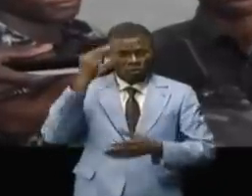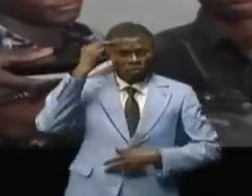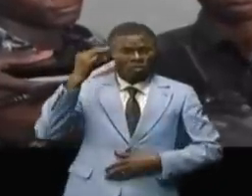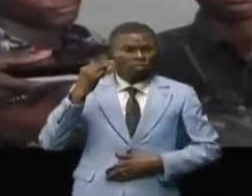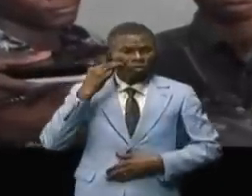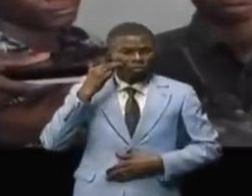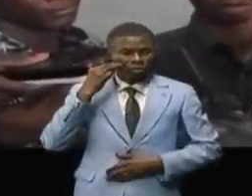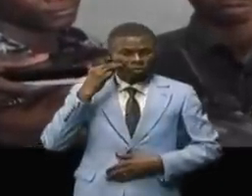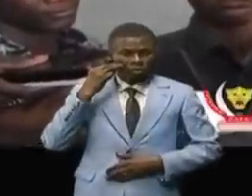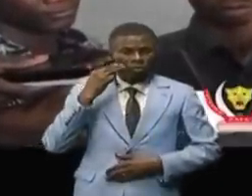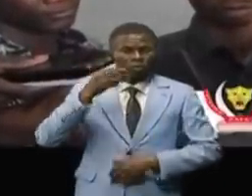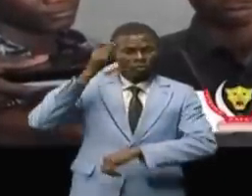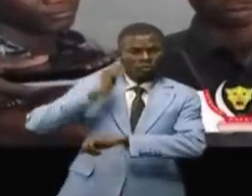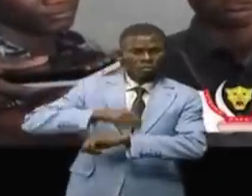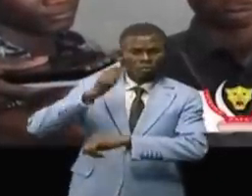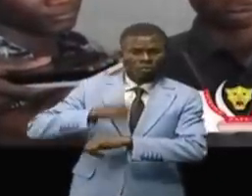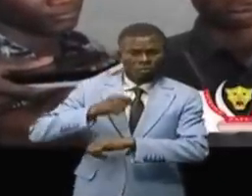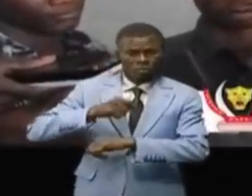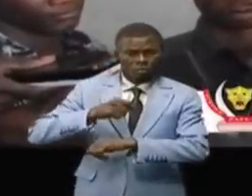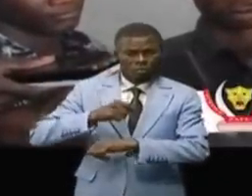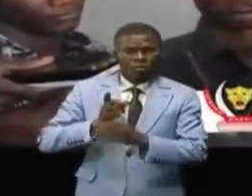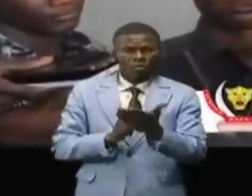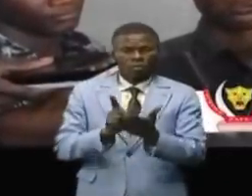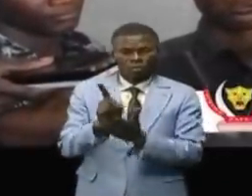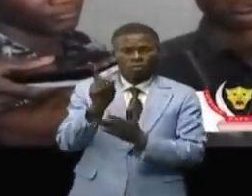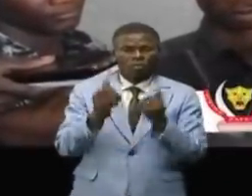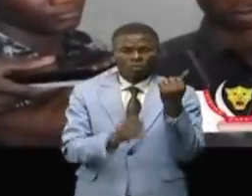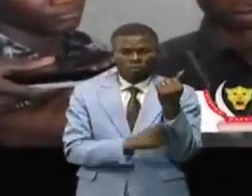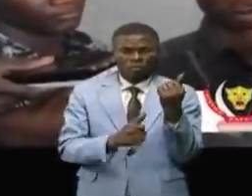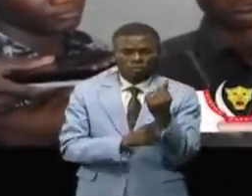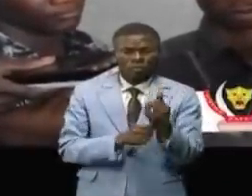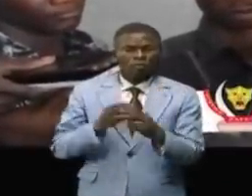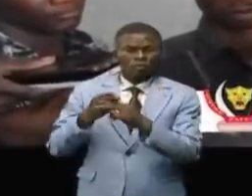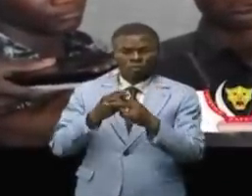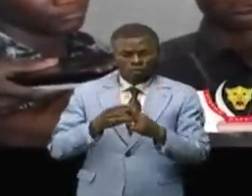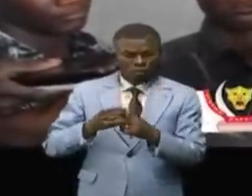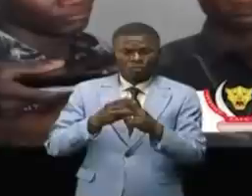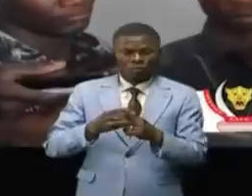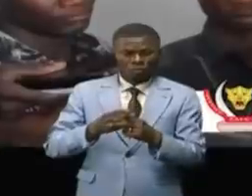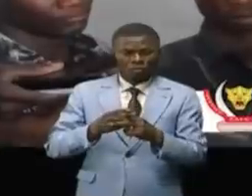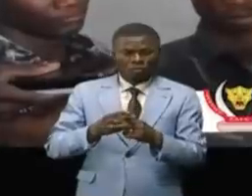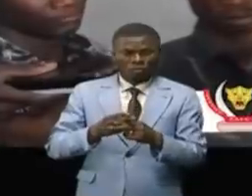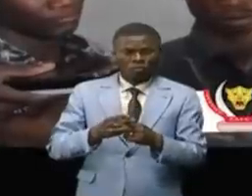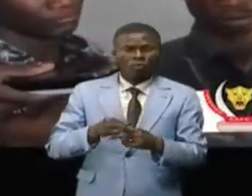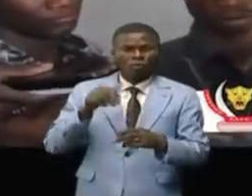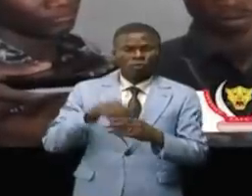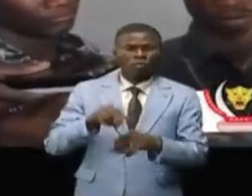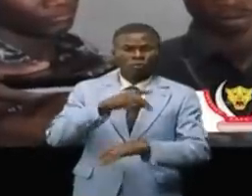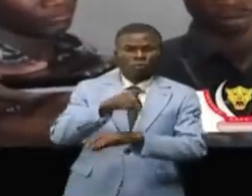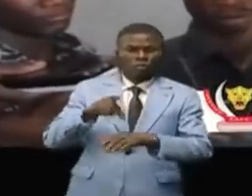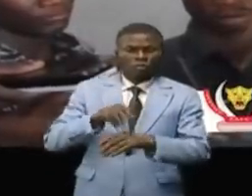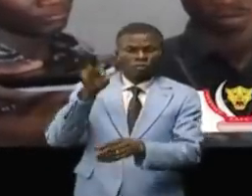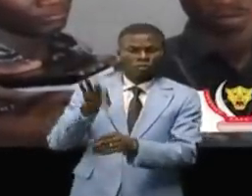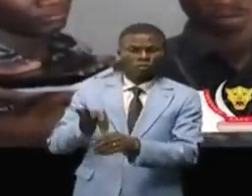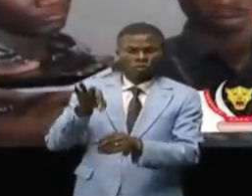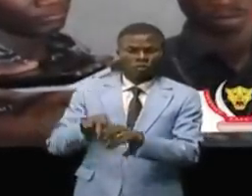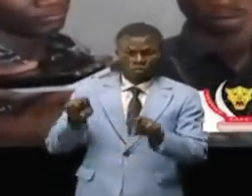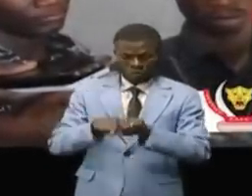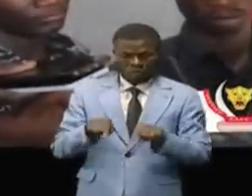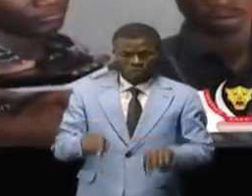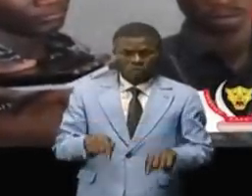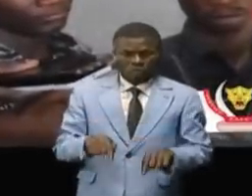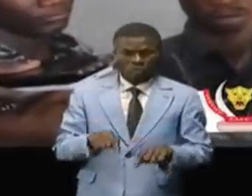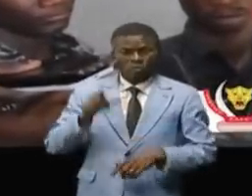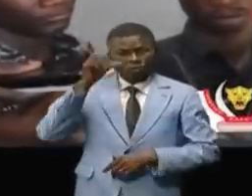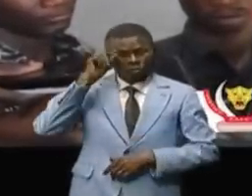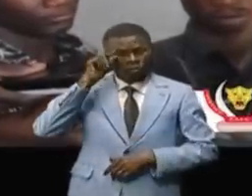de la Justice même celui de droits humains d'éveiller à ce que durant le périodes électorale comme celle-ci les